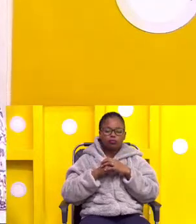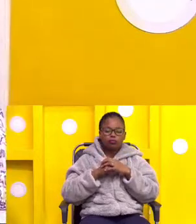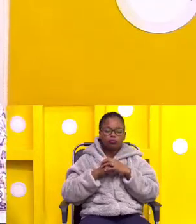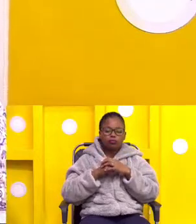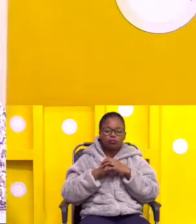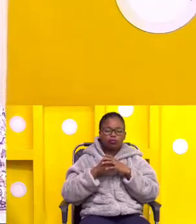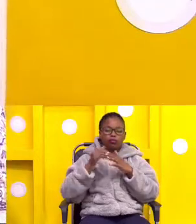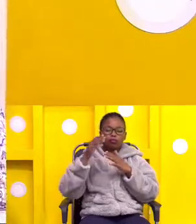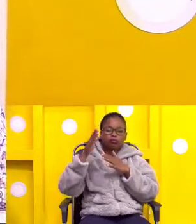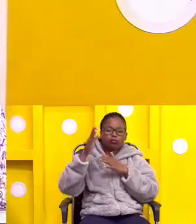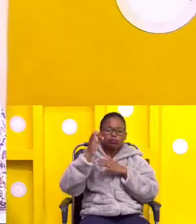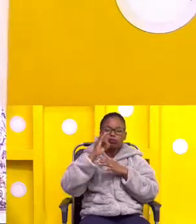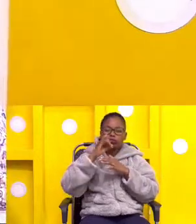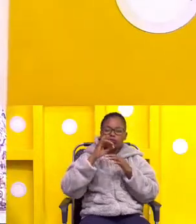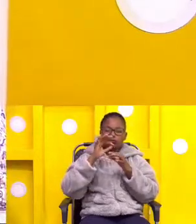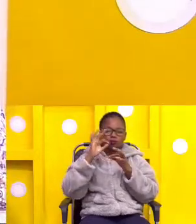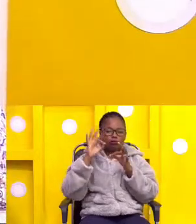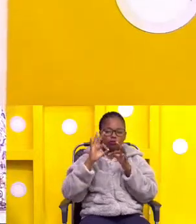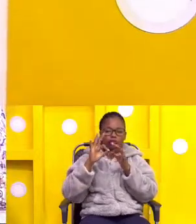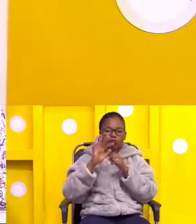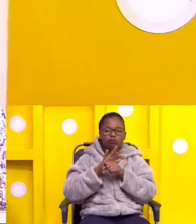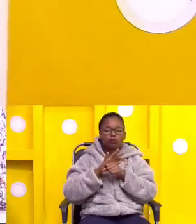gai witu ni mwihokeku